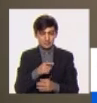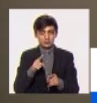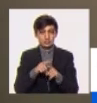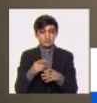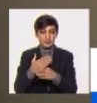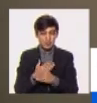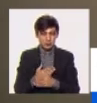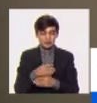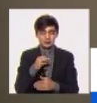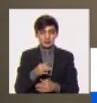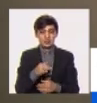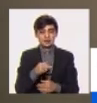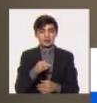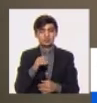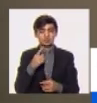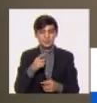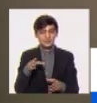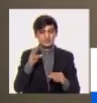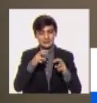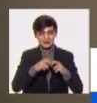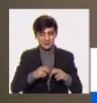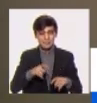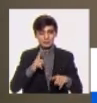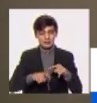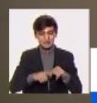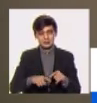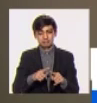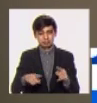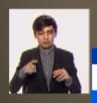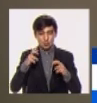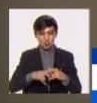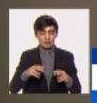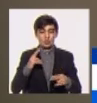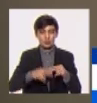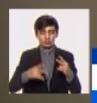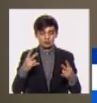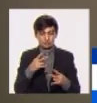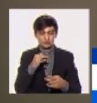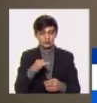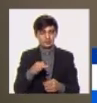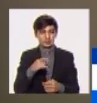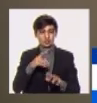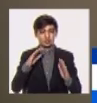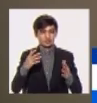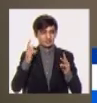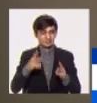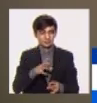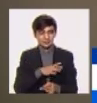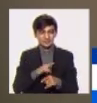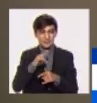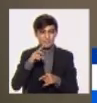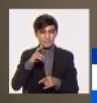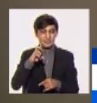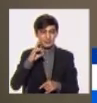чтобы это расследование быстрее ускорили, быстрее закончили. Вот. И попрошу